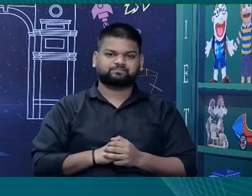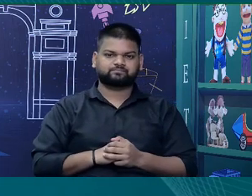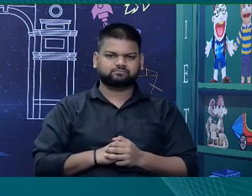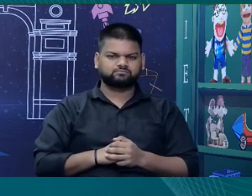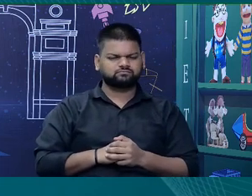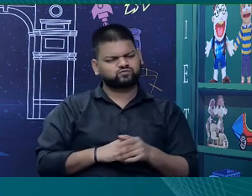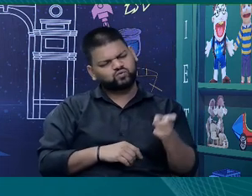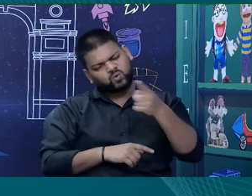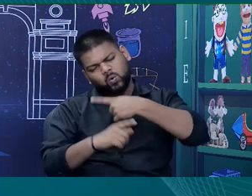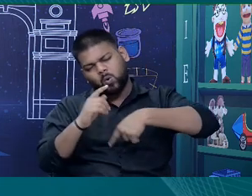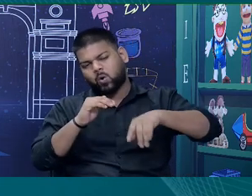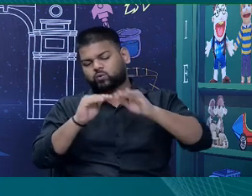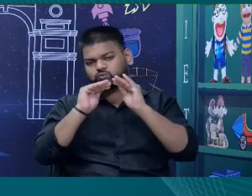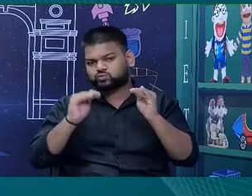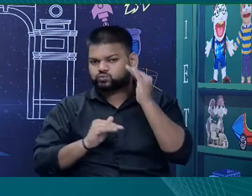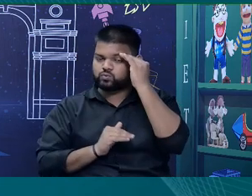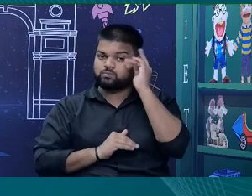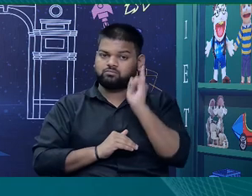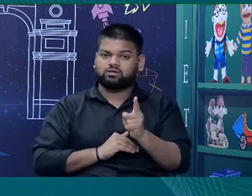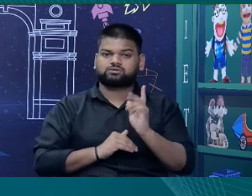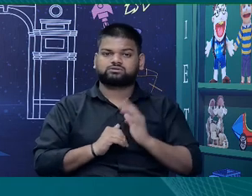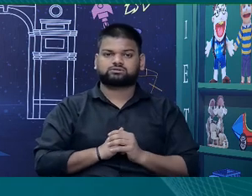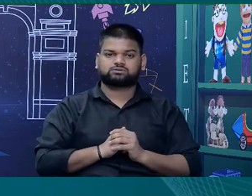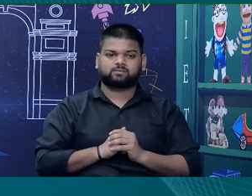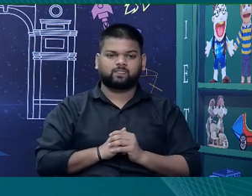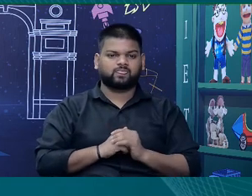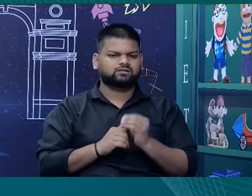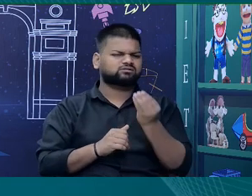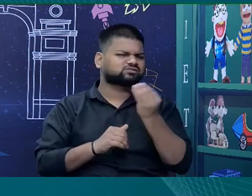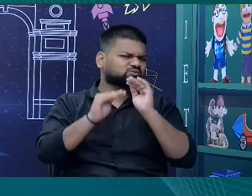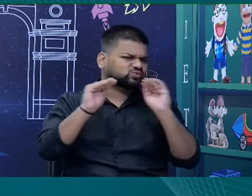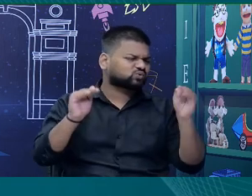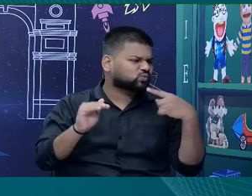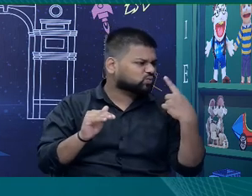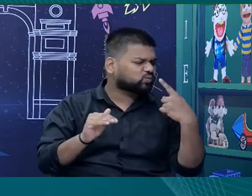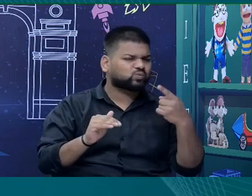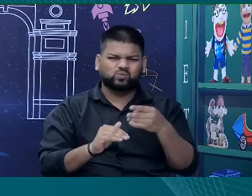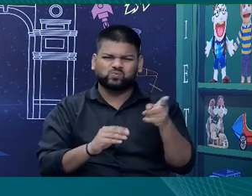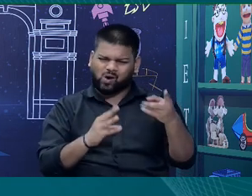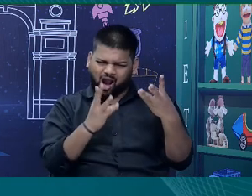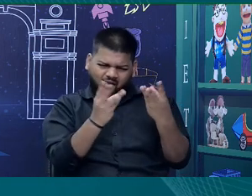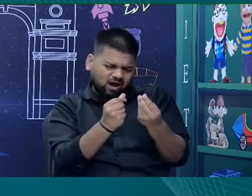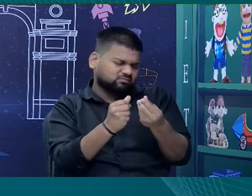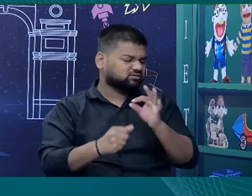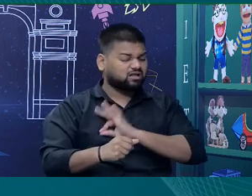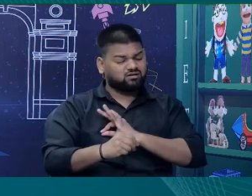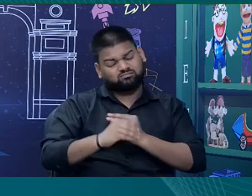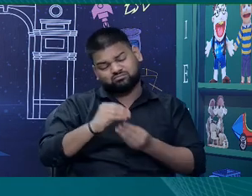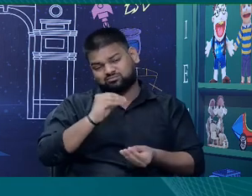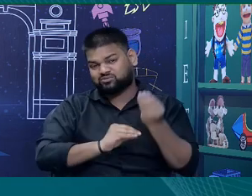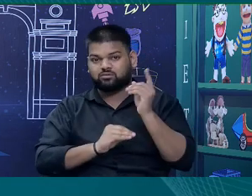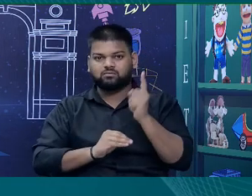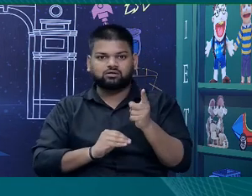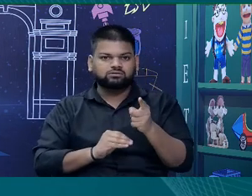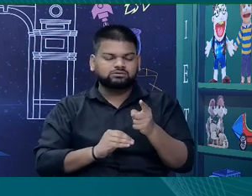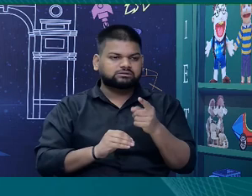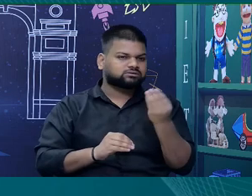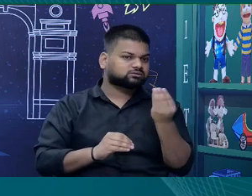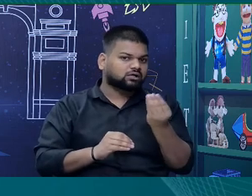हर एक स्टूडेंट के लिए बहुत इंपॉर्टेंट है कुछ बच्चे ऐसे होते हैं जिनको मठ बहुत आसन लगता है बहुत मैथ्स में बहुत रुचि होती है